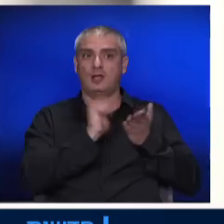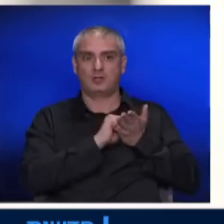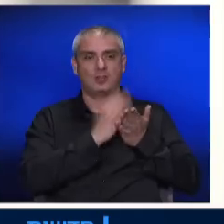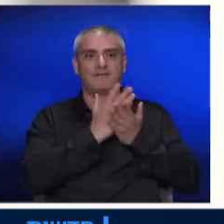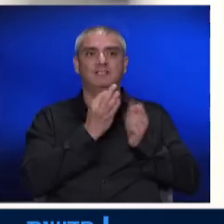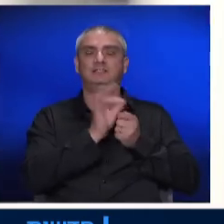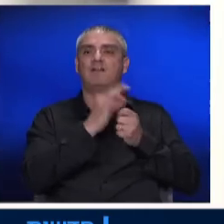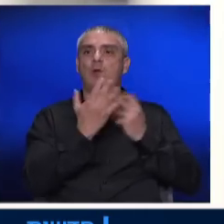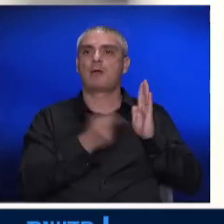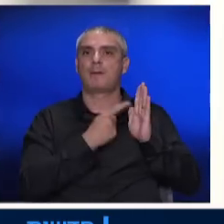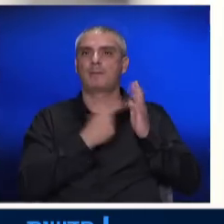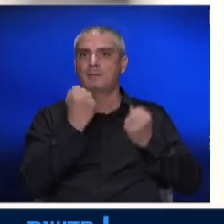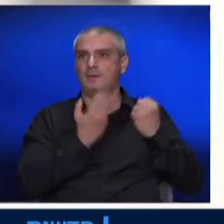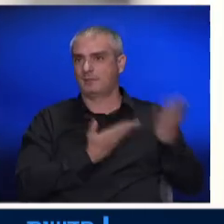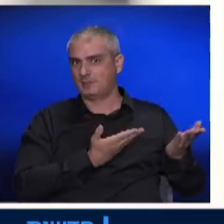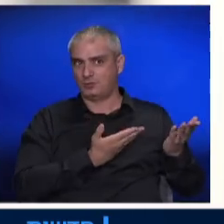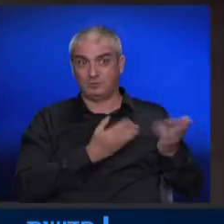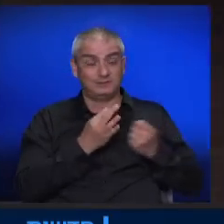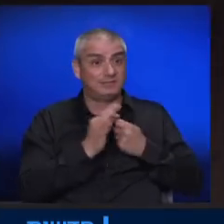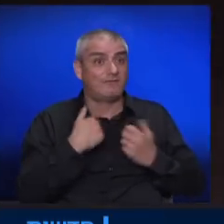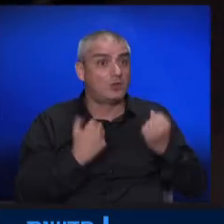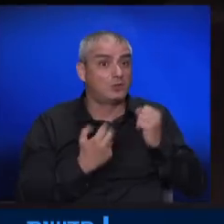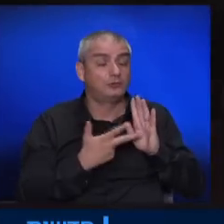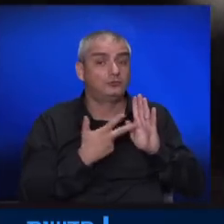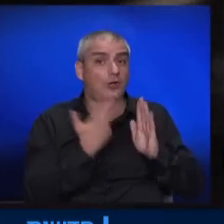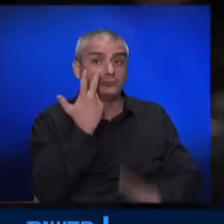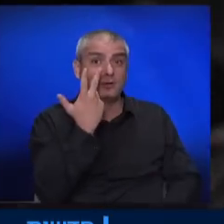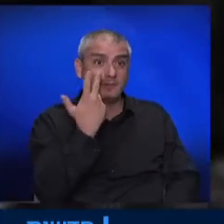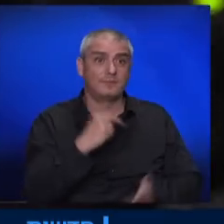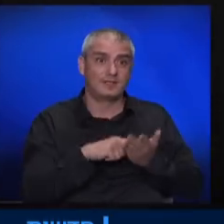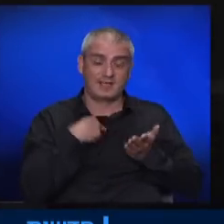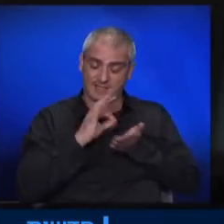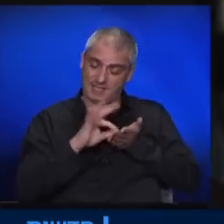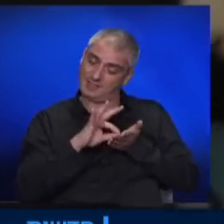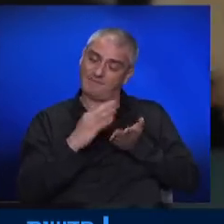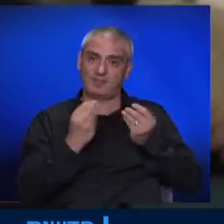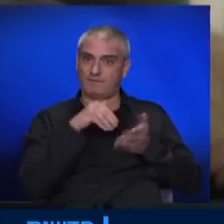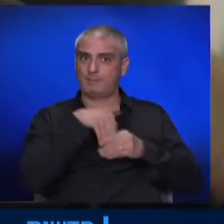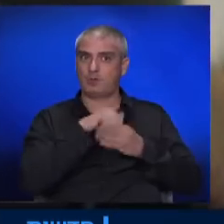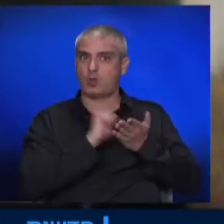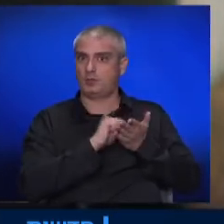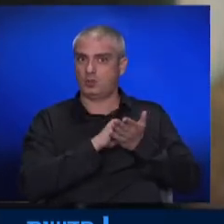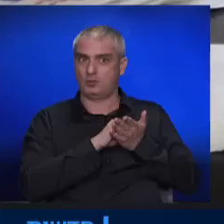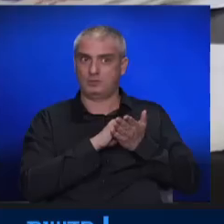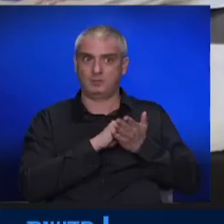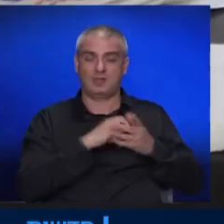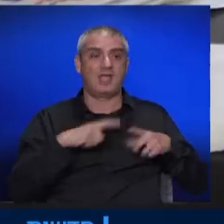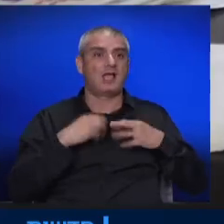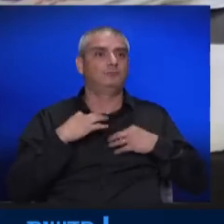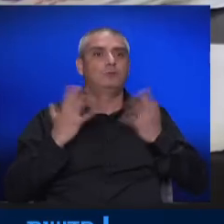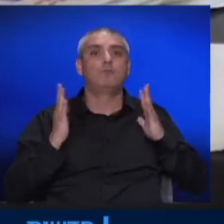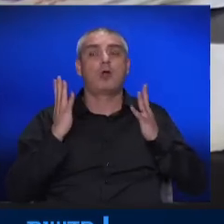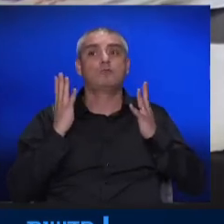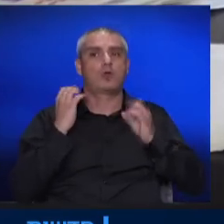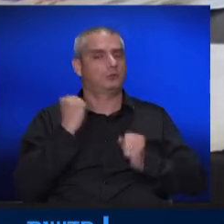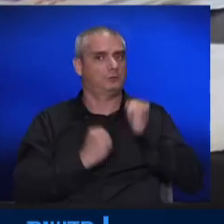האוטו. שרפו לי את האוטו שלוש פעמים, כי כתבתי דברים בעיתון. החיים שלי מאוד מאוד קשים,